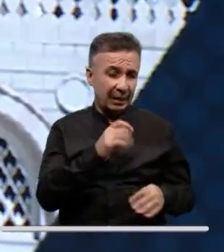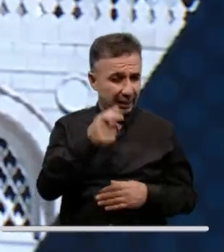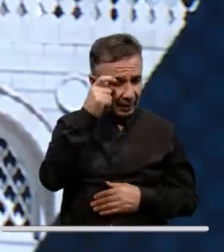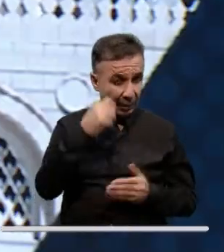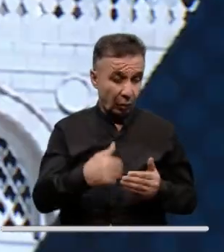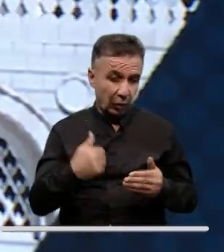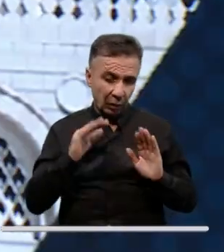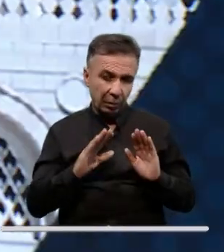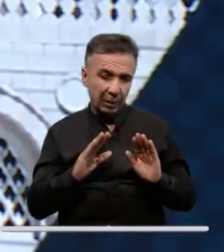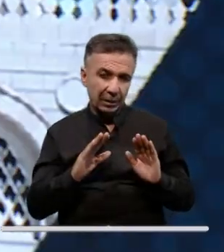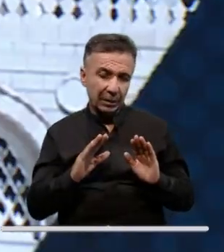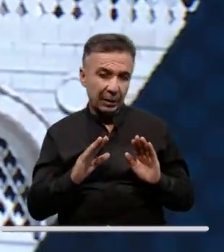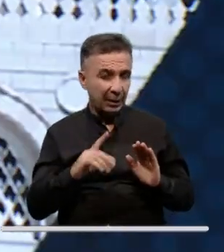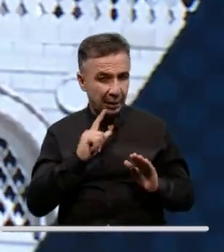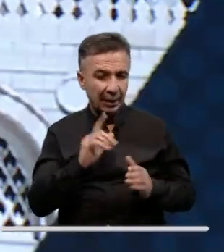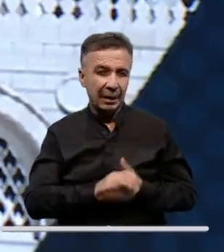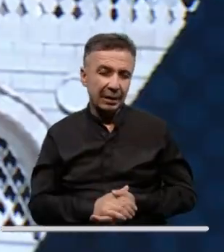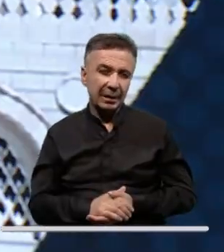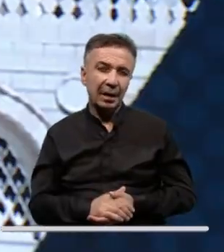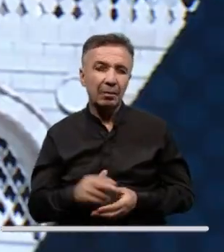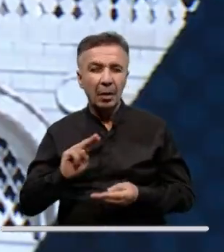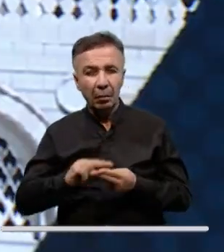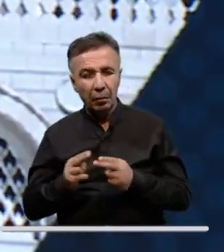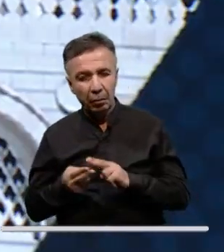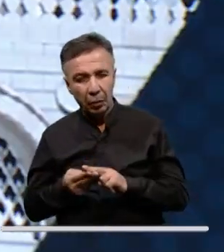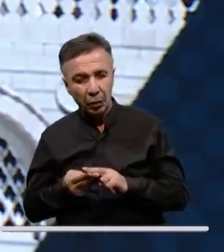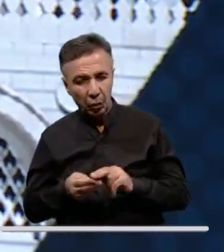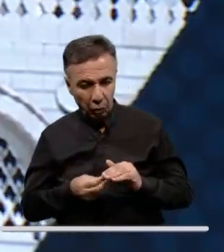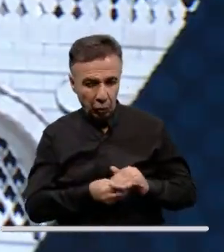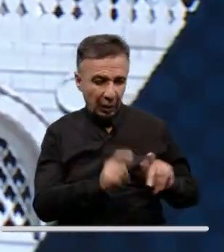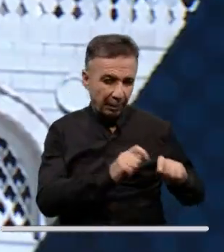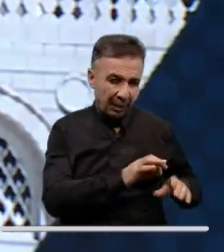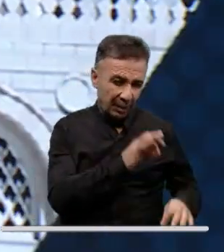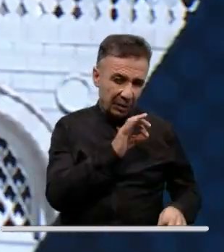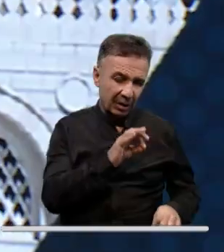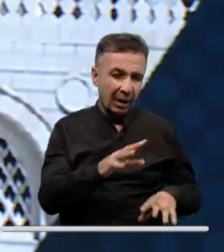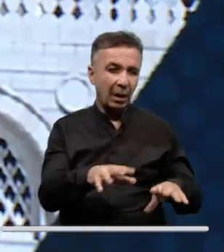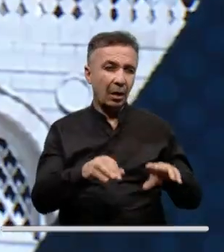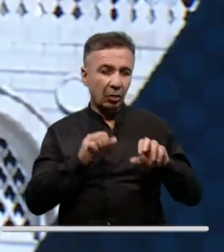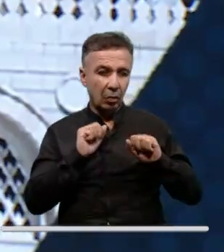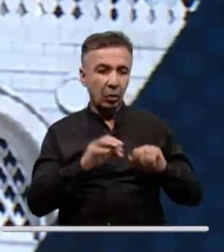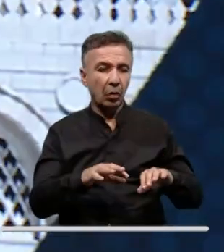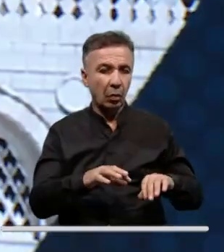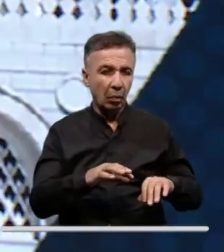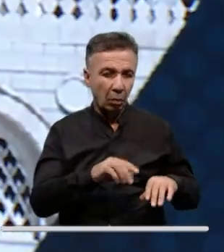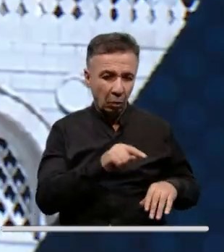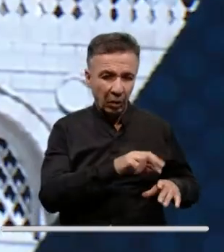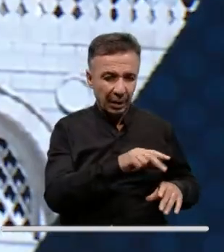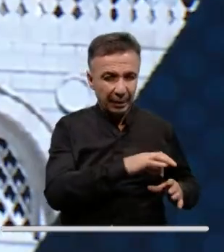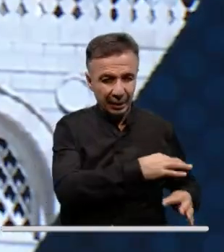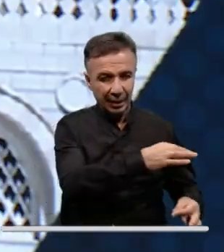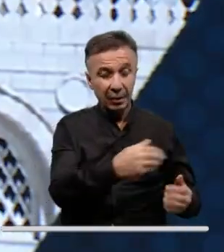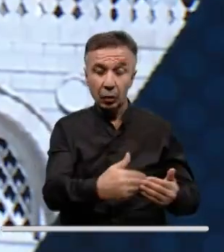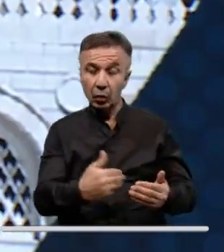kesin olması gereken bir şeyse büyücüden üfürükçü sihirbazdan uzak durmak da